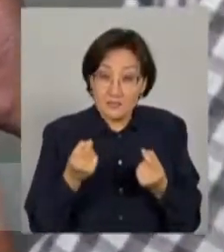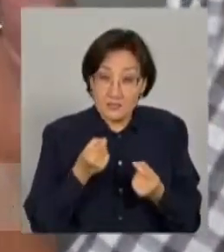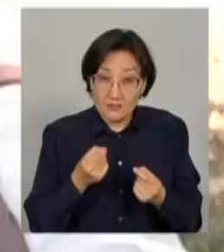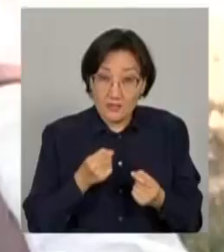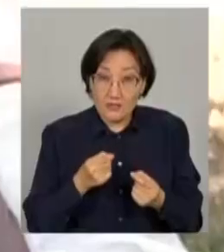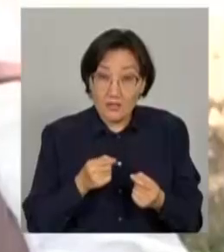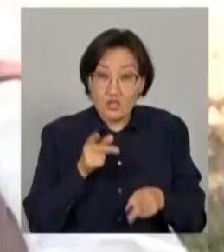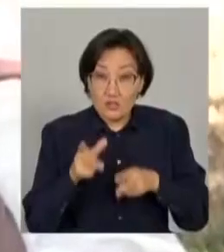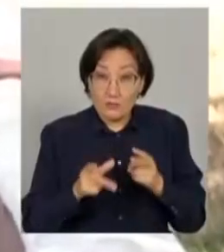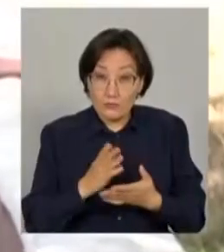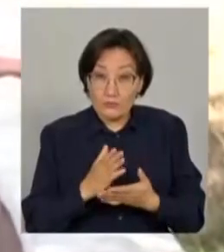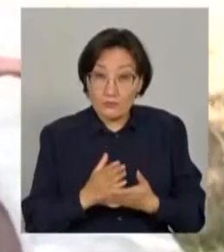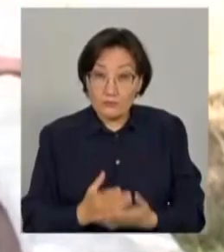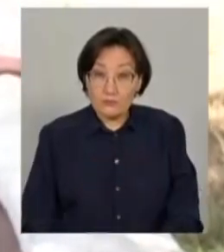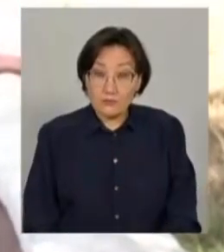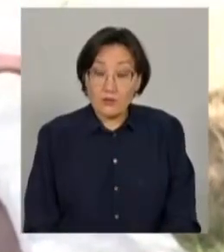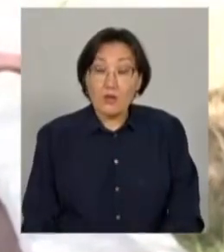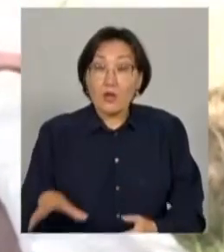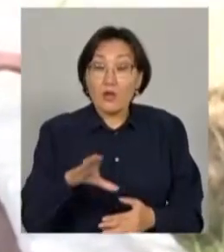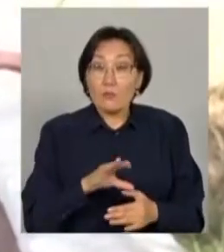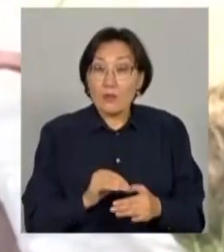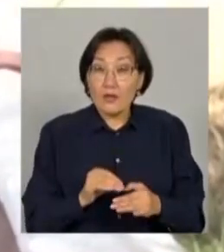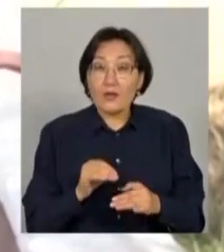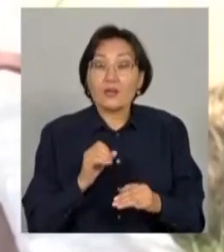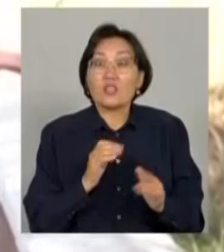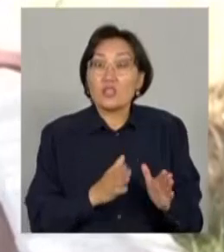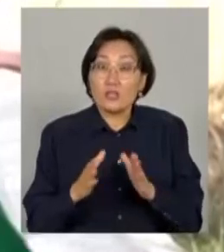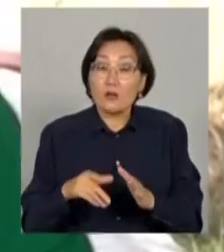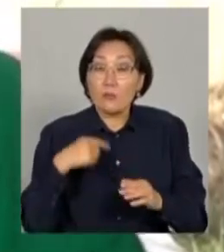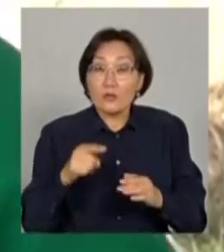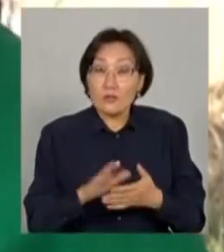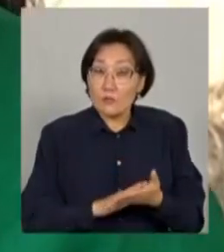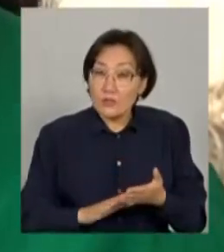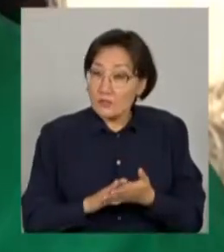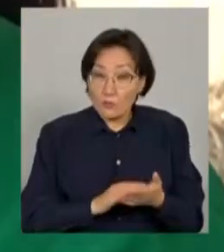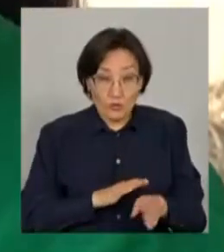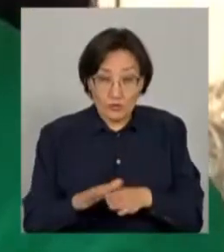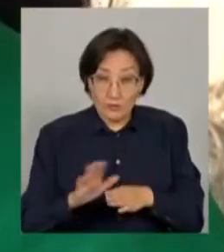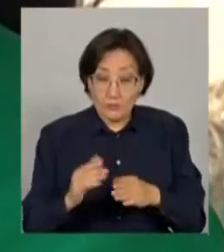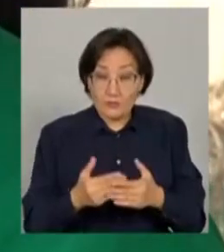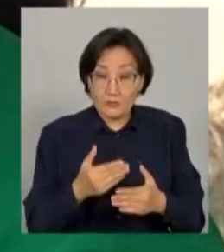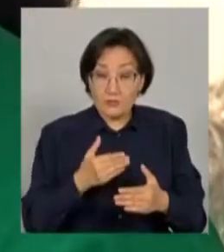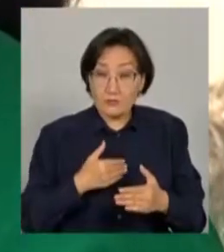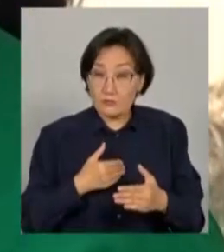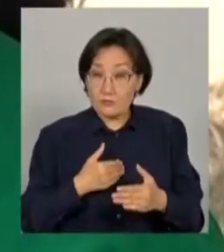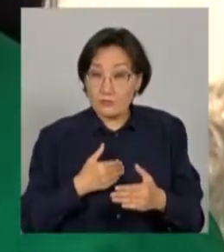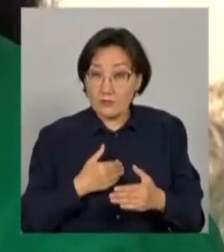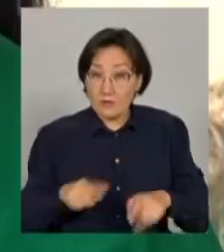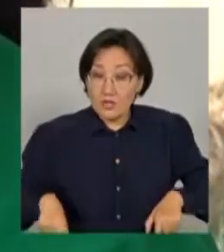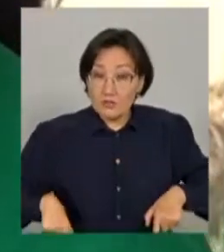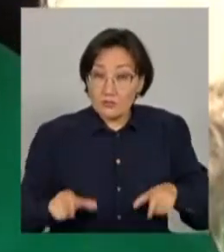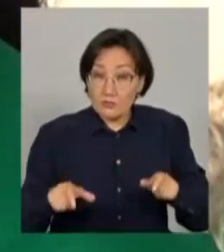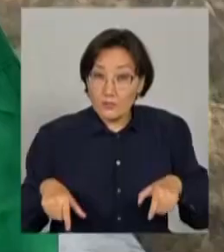шықпаған. Бәрін қатырамыз деп айтты, бірақ іштеңке жасалған жоқ. Сонымен артынан кейін бізге айтты, что ДЦП балаларды коляскада отырған